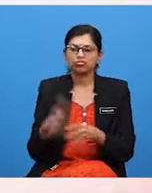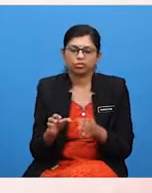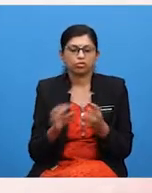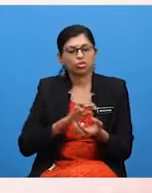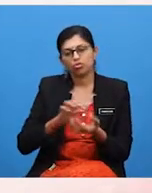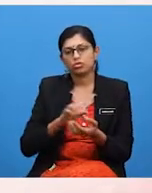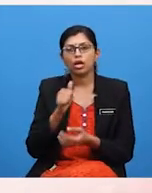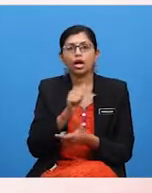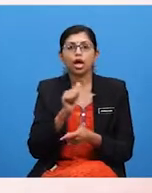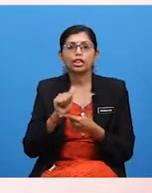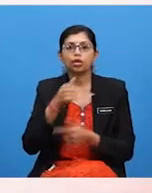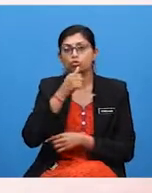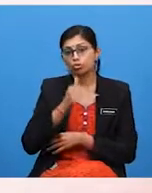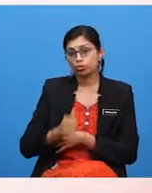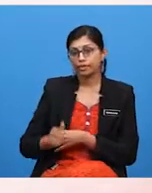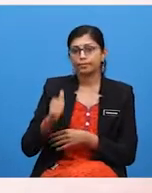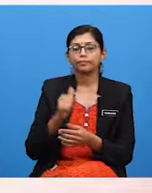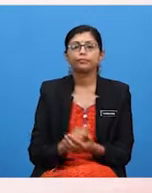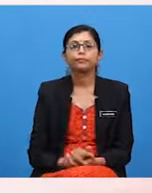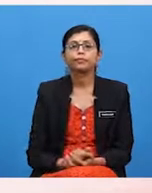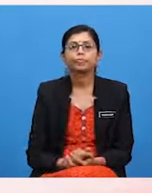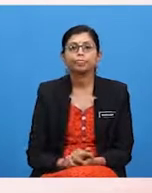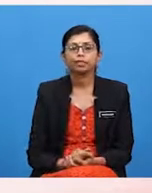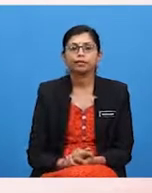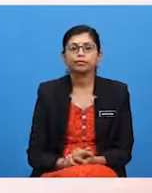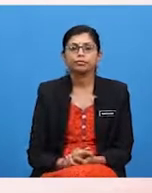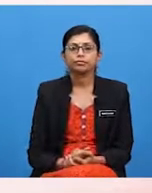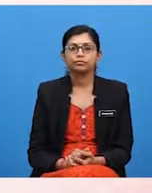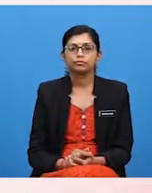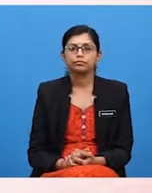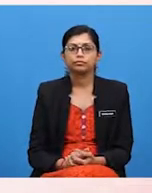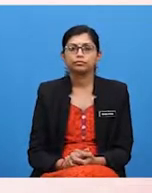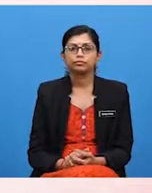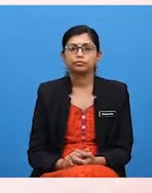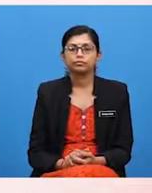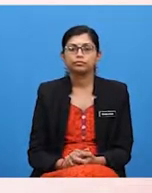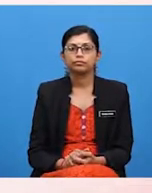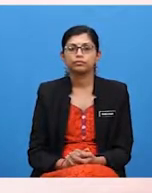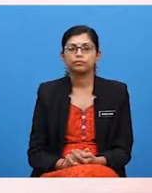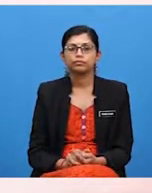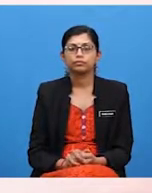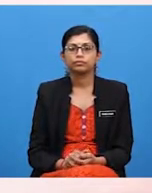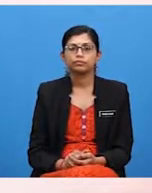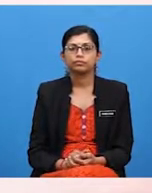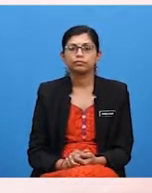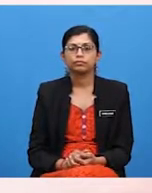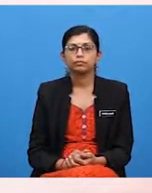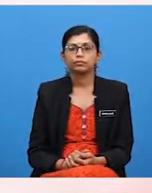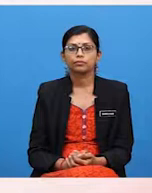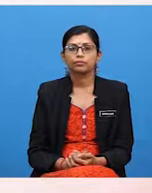bagi menggantikan tisu floem dan tisu xylem yang telah rosak atau